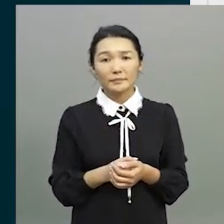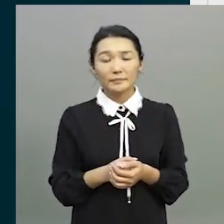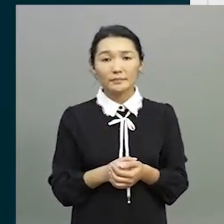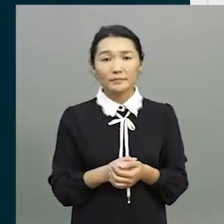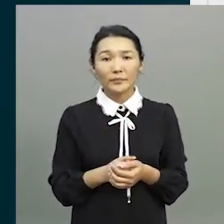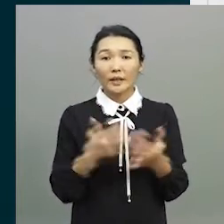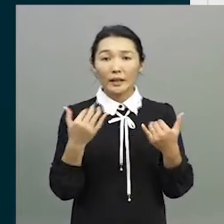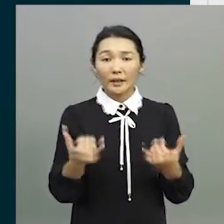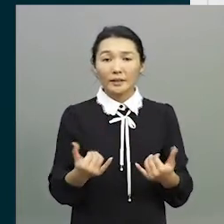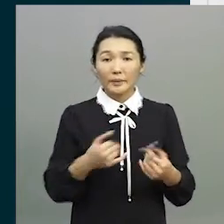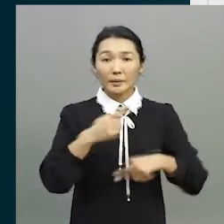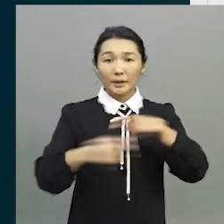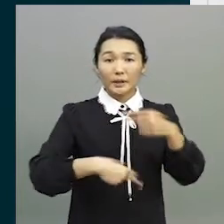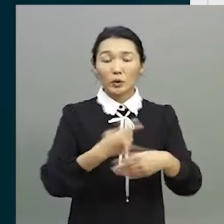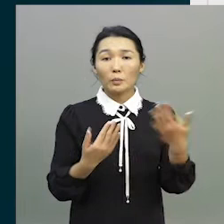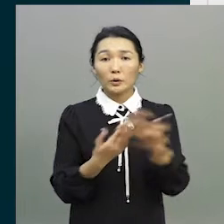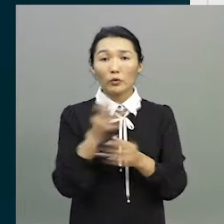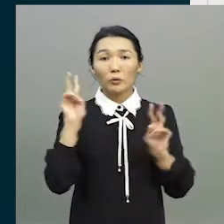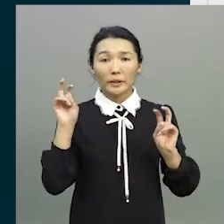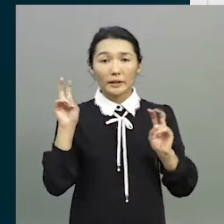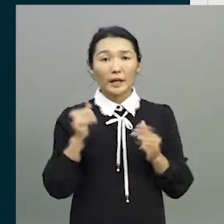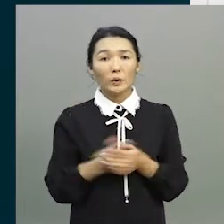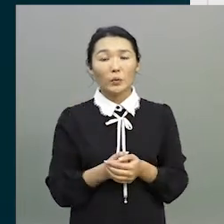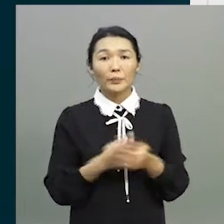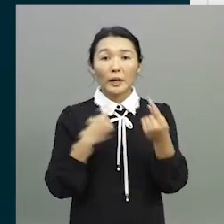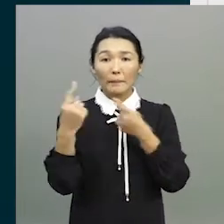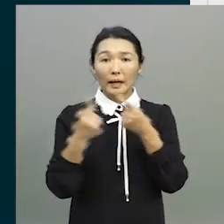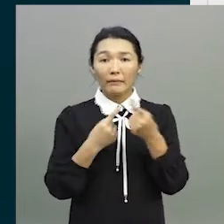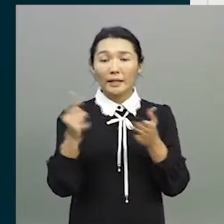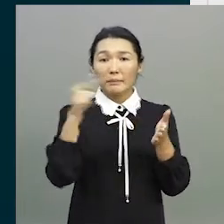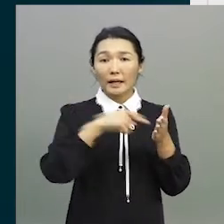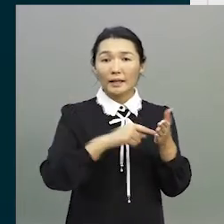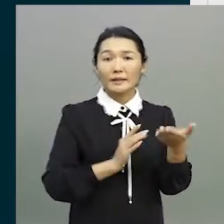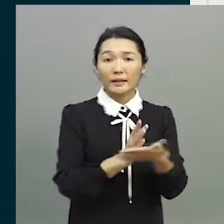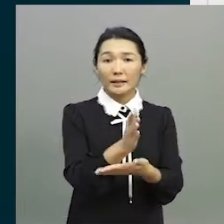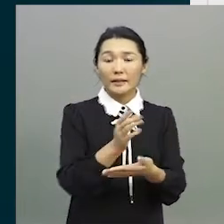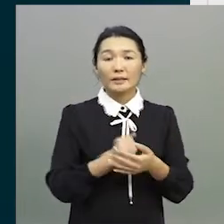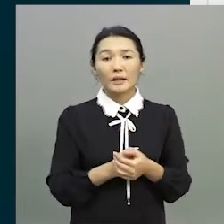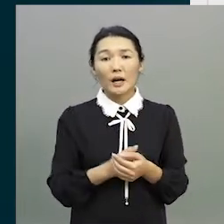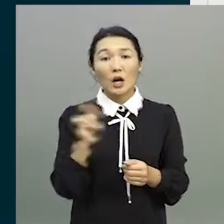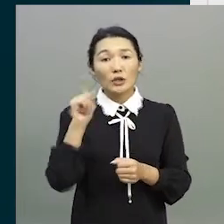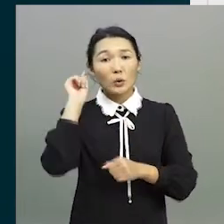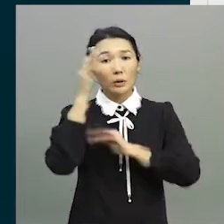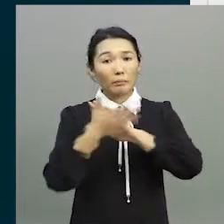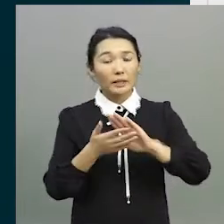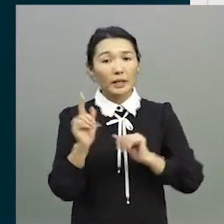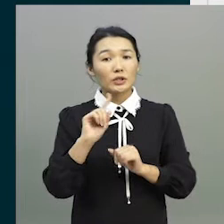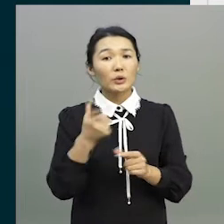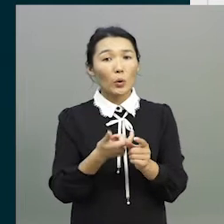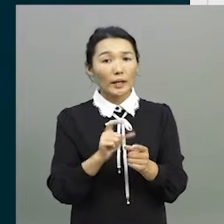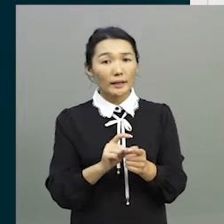теперь перейдем к новому материалу поговорим о координатах вектора чтобы понять что это такое